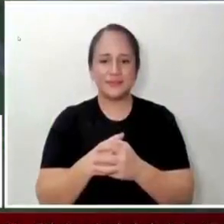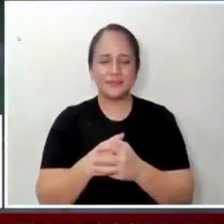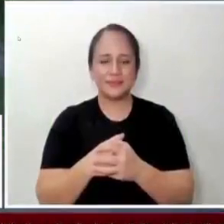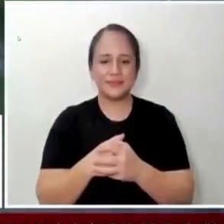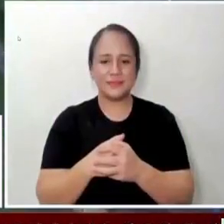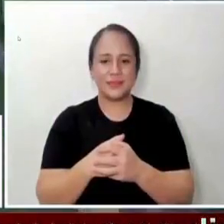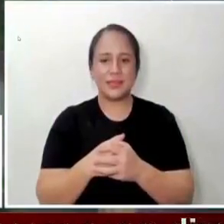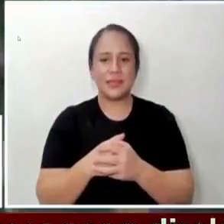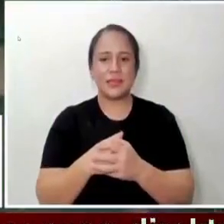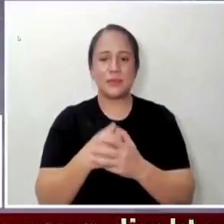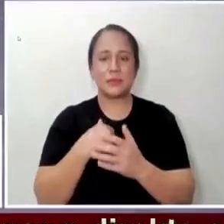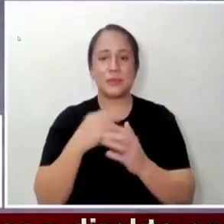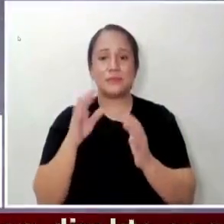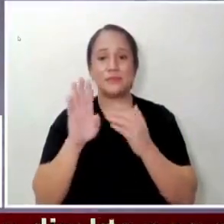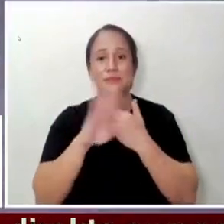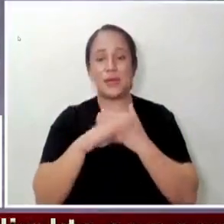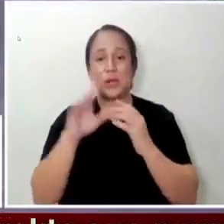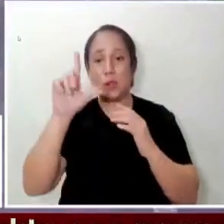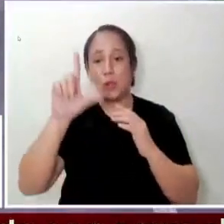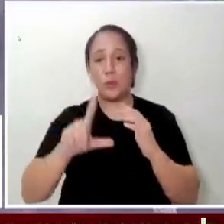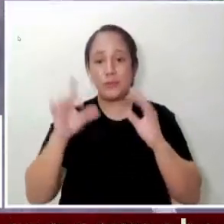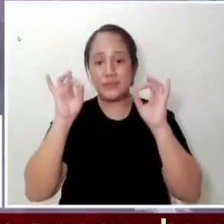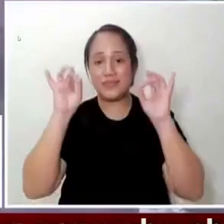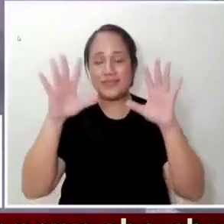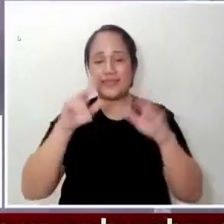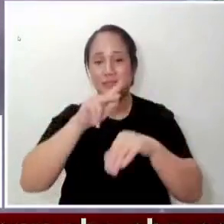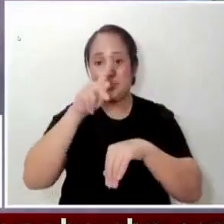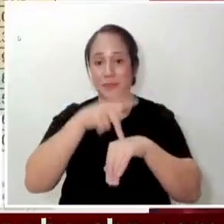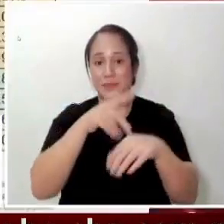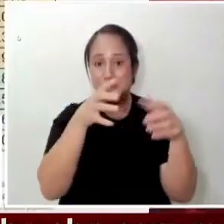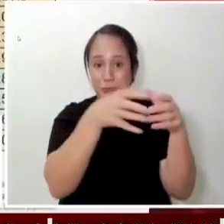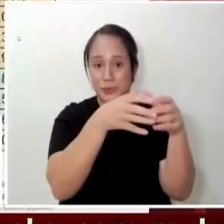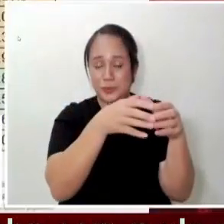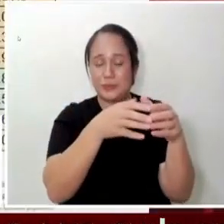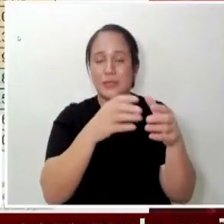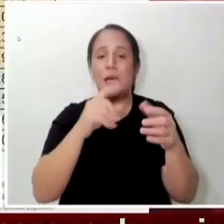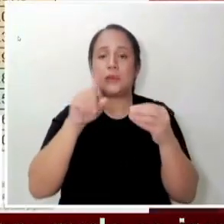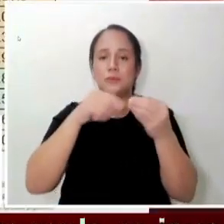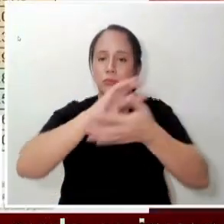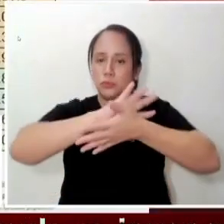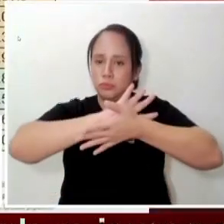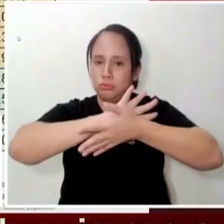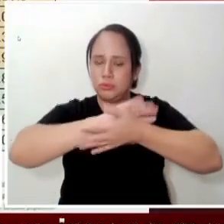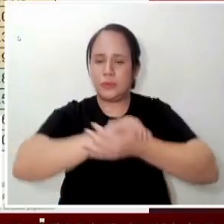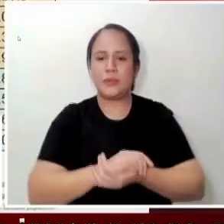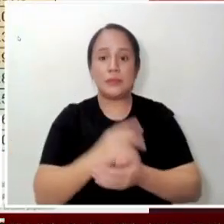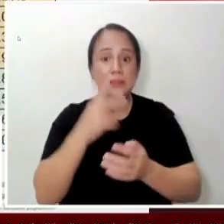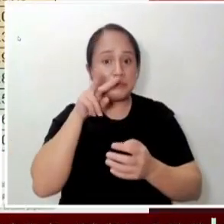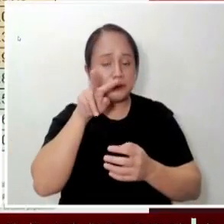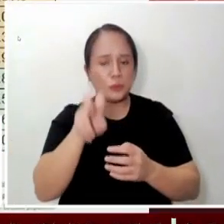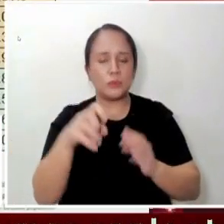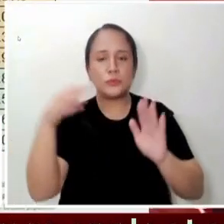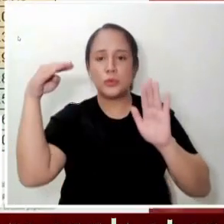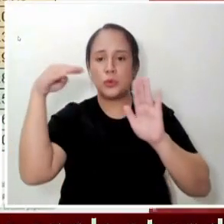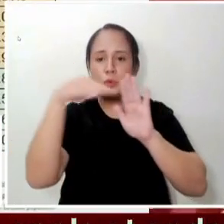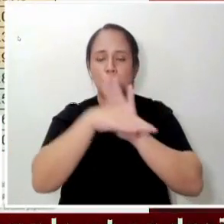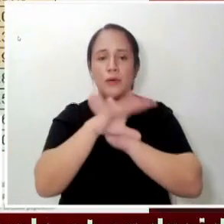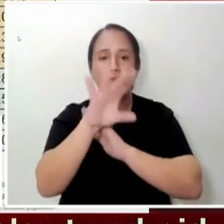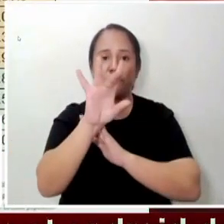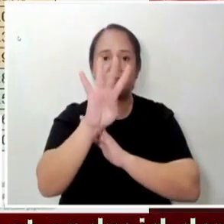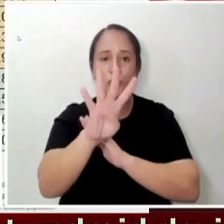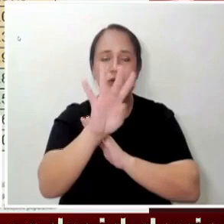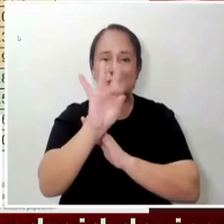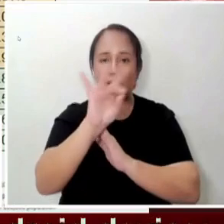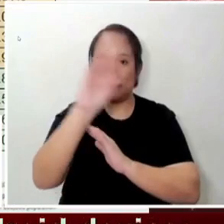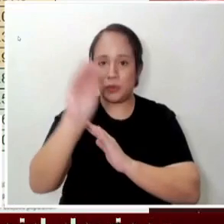Balik low risk ang classification ng Pilipinas pagdating sa kaso ng COVID-19. Ito'y matapos makitang bumaba ng 48% ang